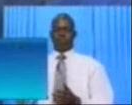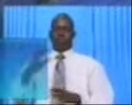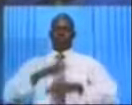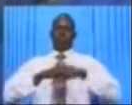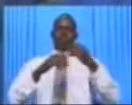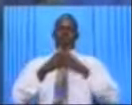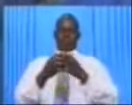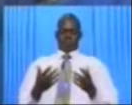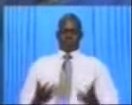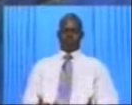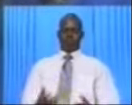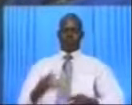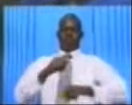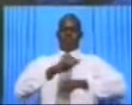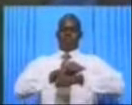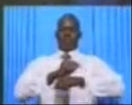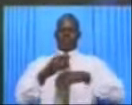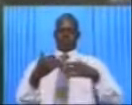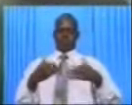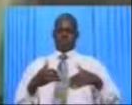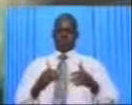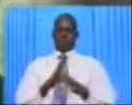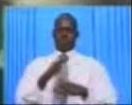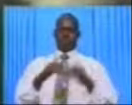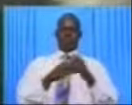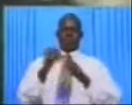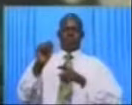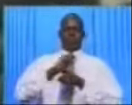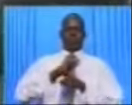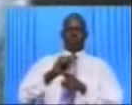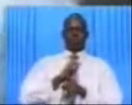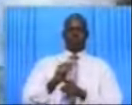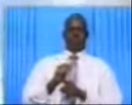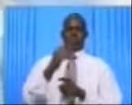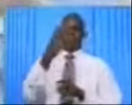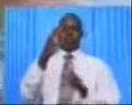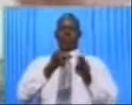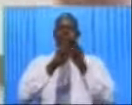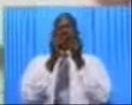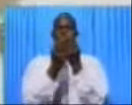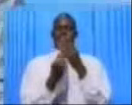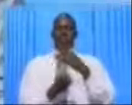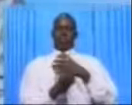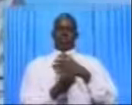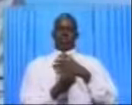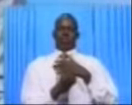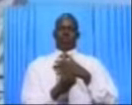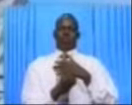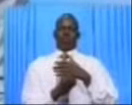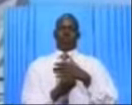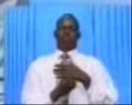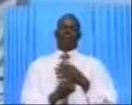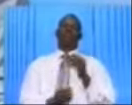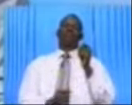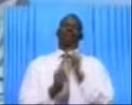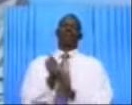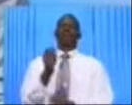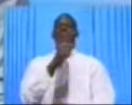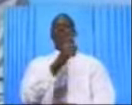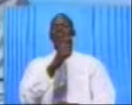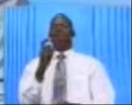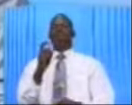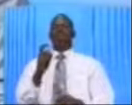zone industrielle et d'un centre d'affaires et la mise en concession de 5 unités économiques. Plus d'une centaine